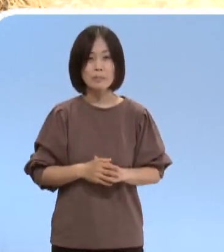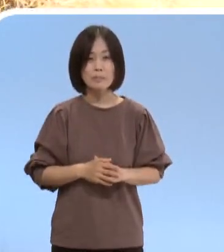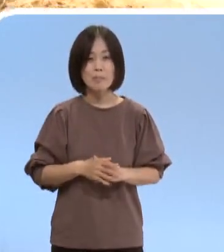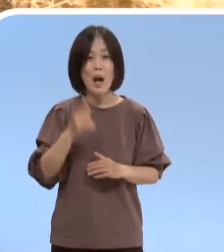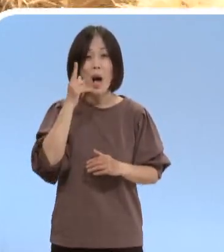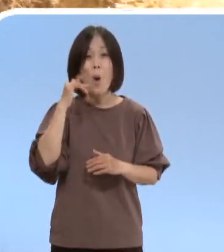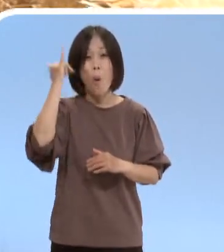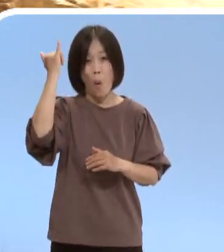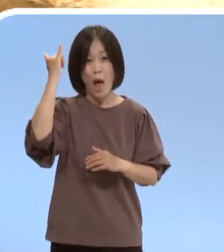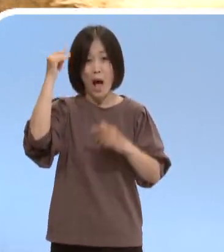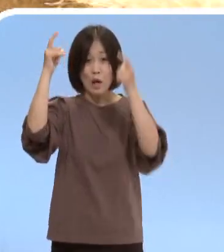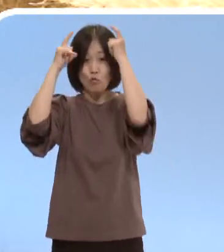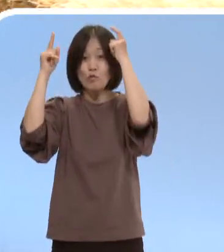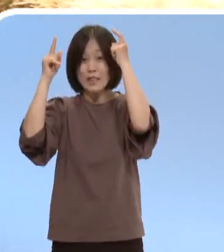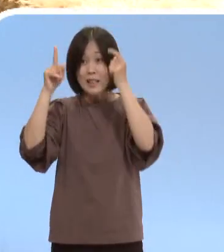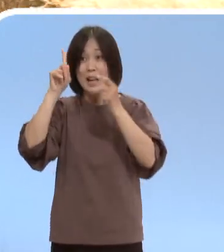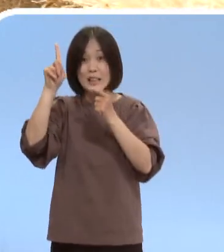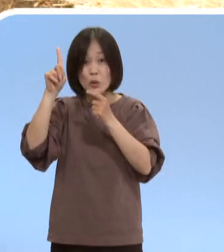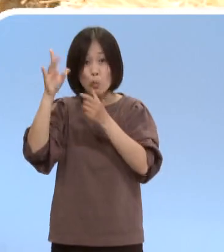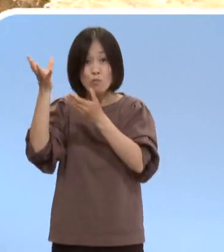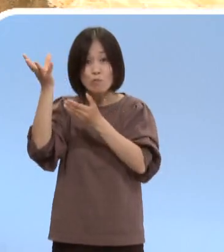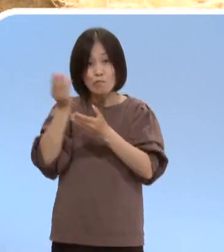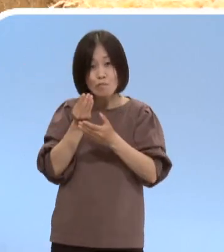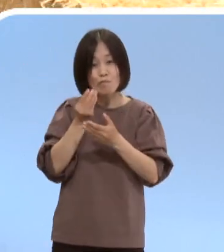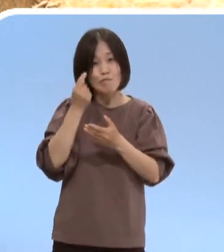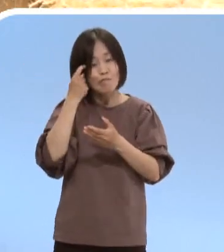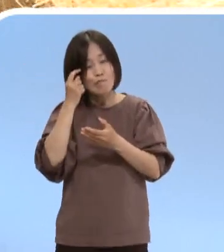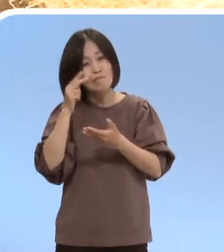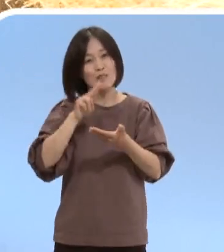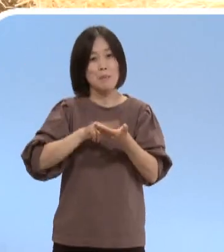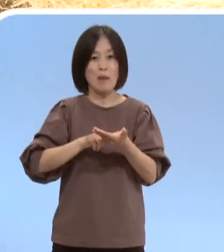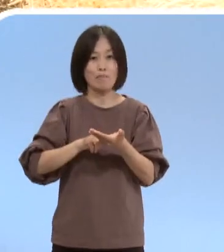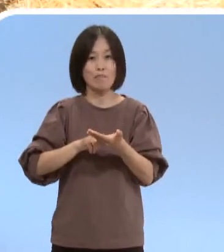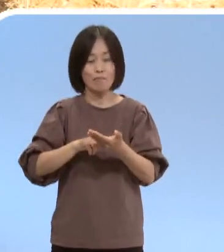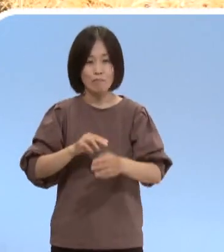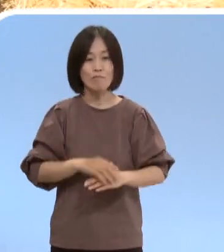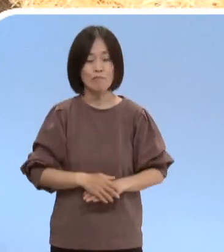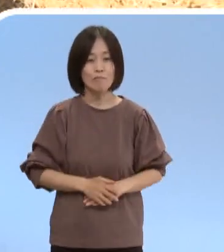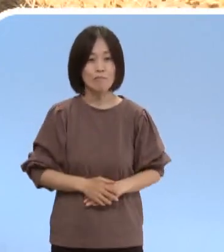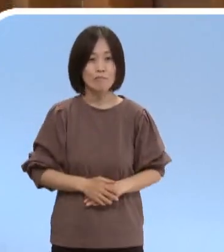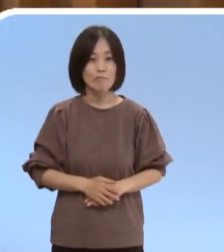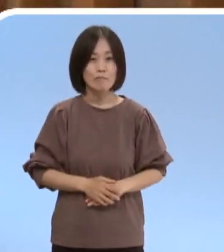つける時はだいたい親牛から一文字もらったりとか。あ、 へ。